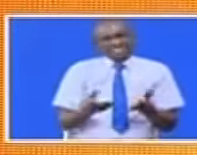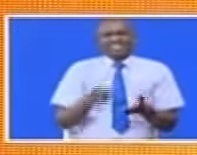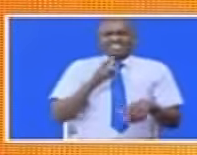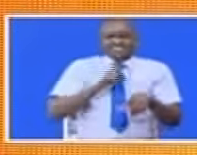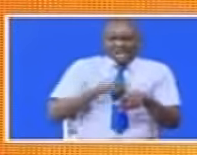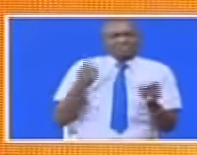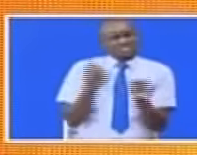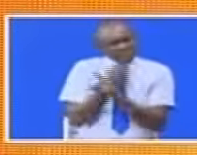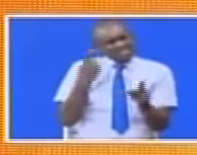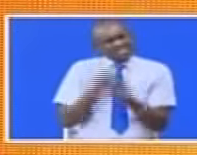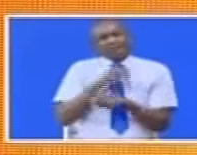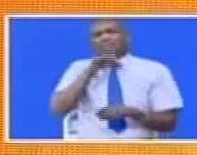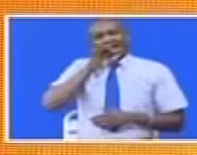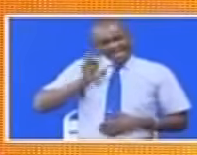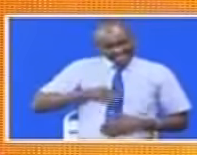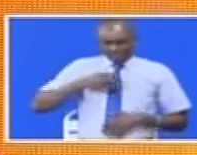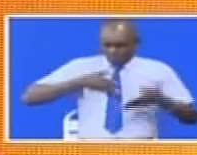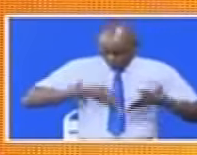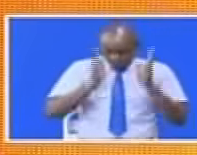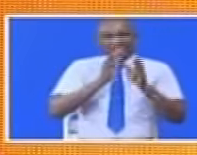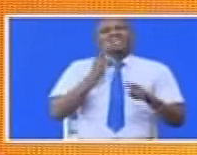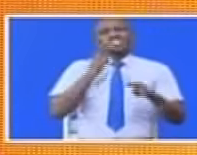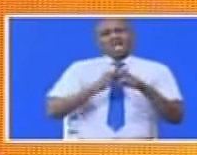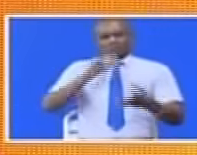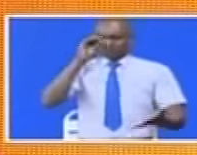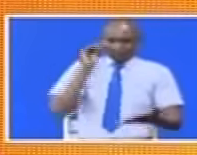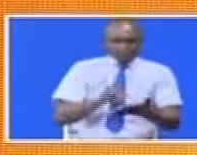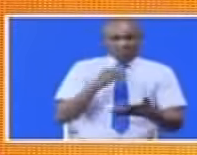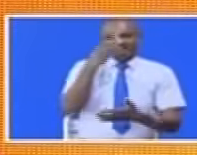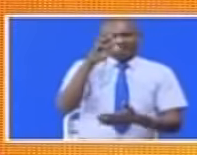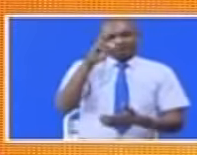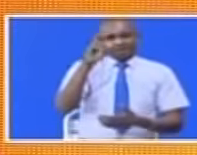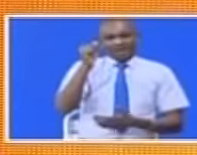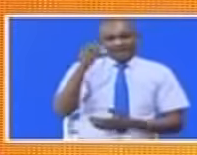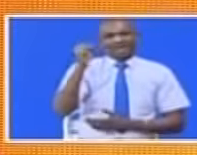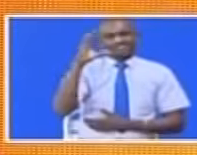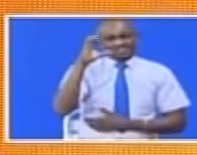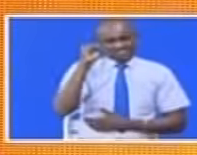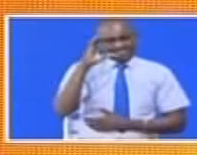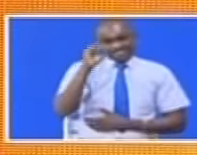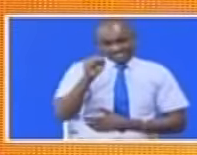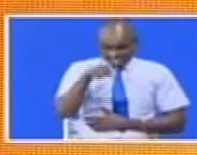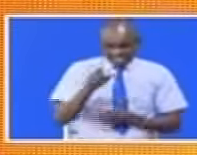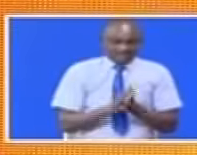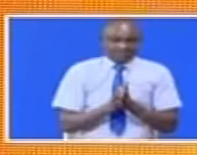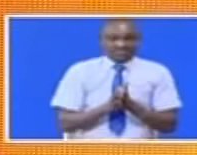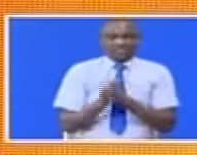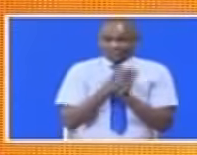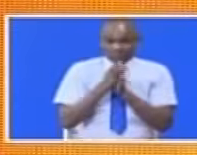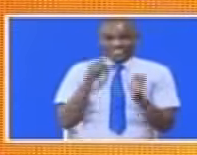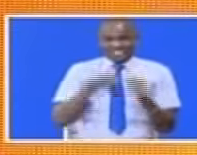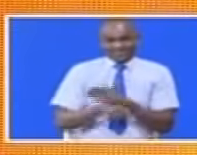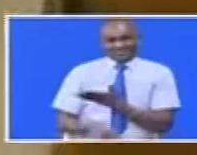ya baadhi ya wazazi kuwataja watoto wao walizaliwa jina Francis la Papa mtakatifu Agnes Penda na taarifa